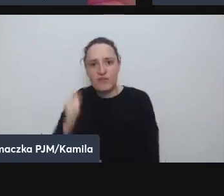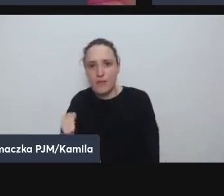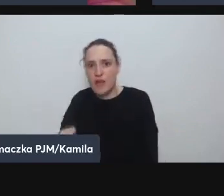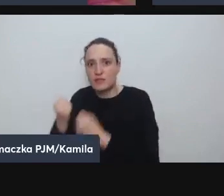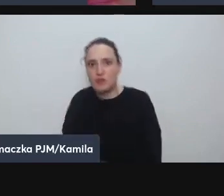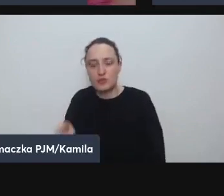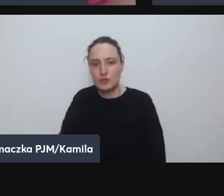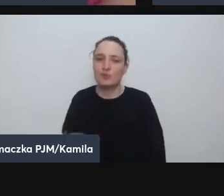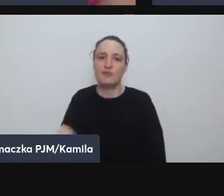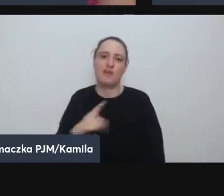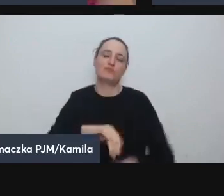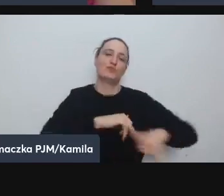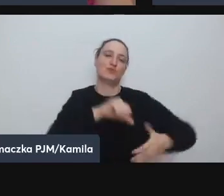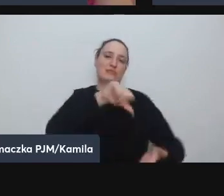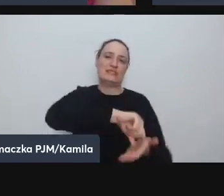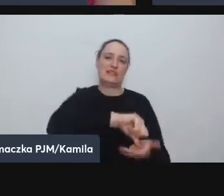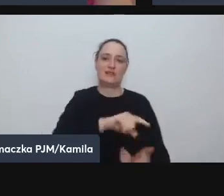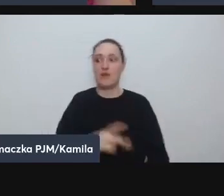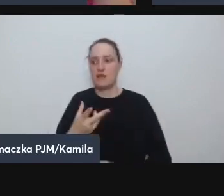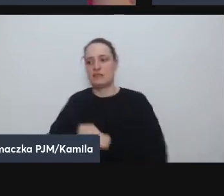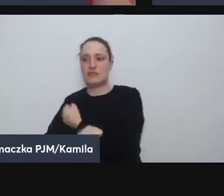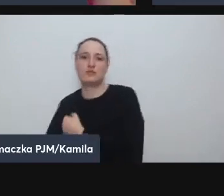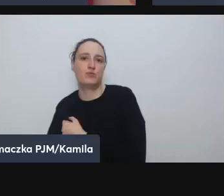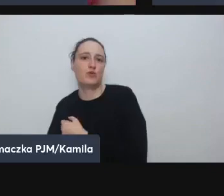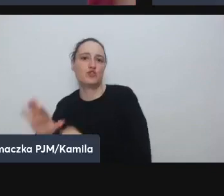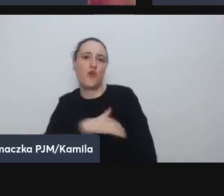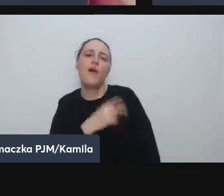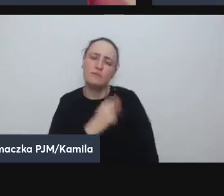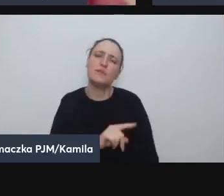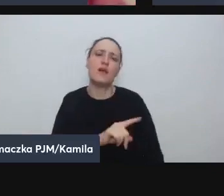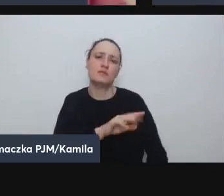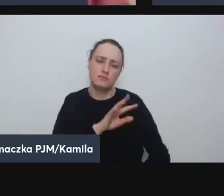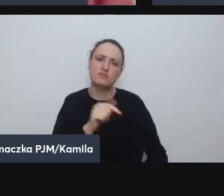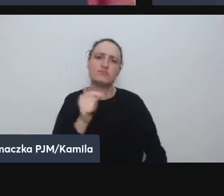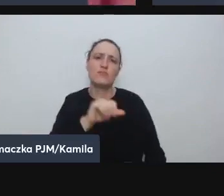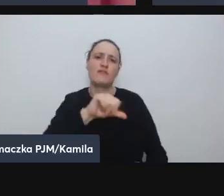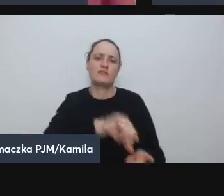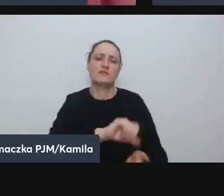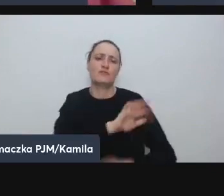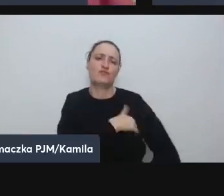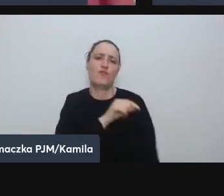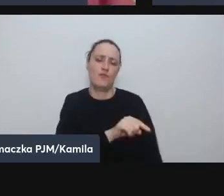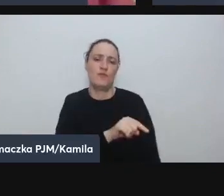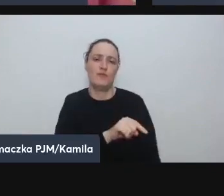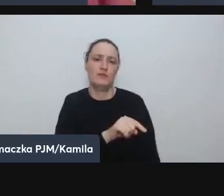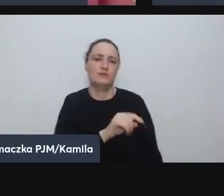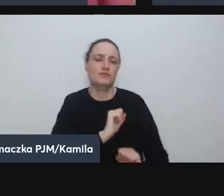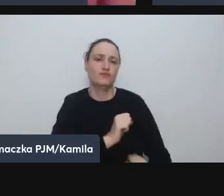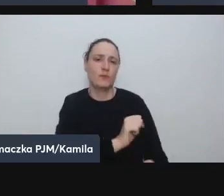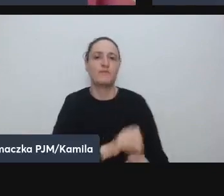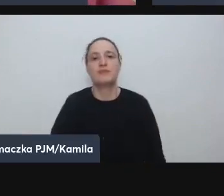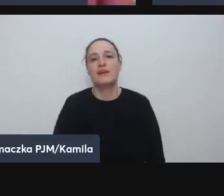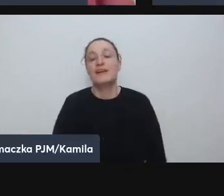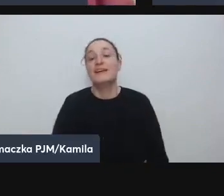prostu robienia czegoś za szkoły, więc no mam nadzieję, że po prostu idziemy w tym kierunku. Dzięki